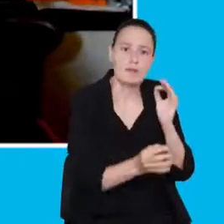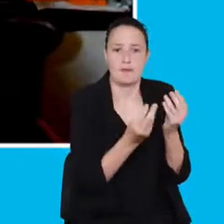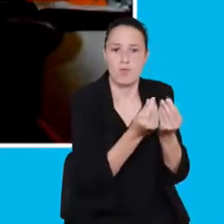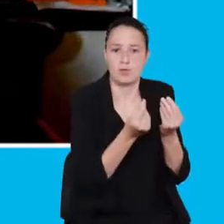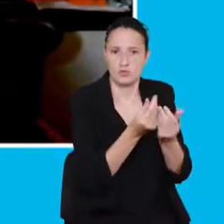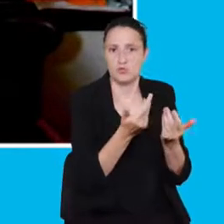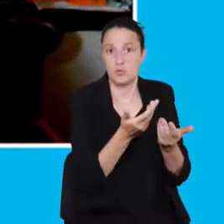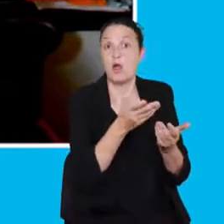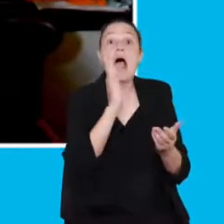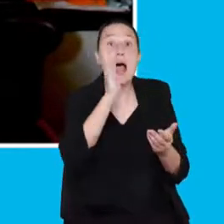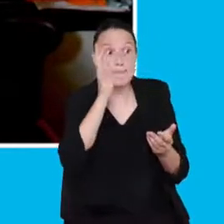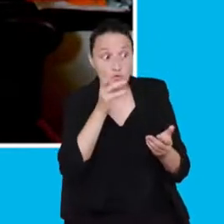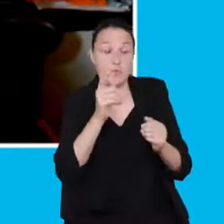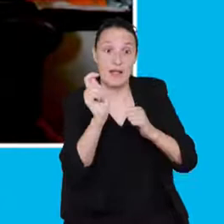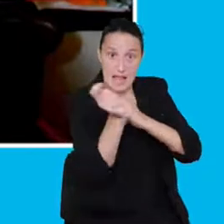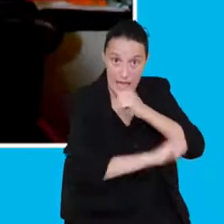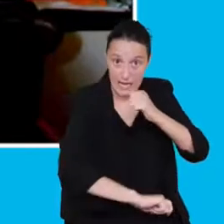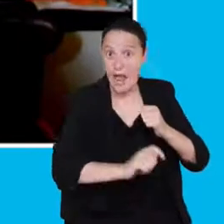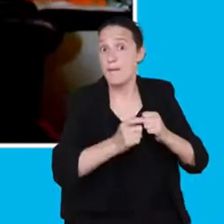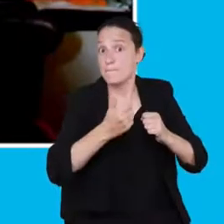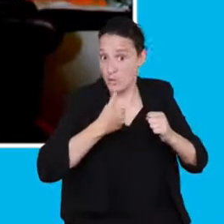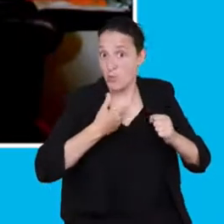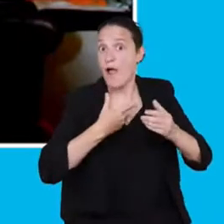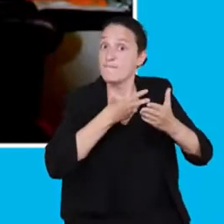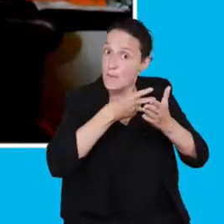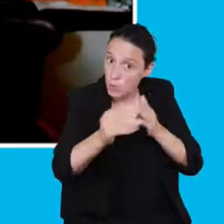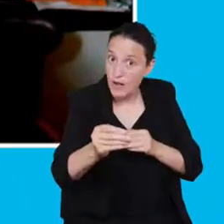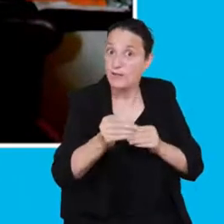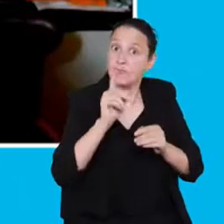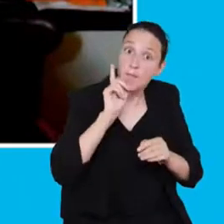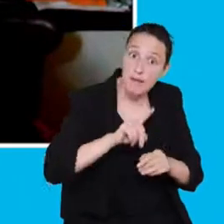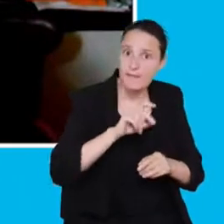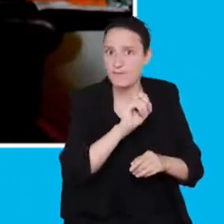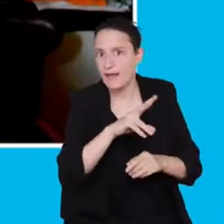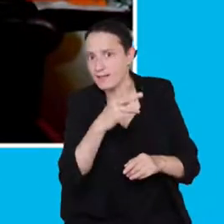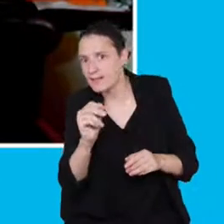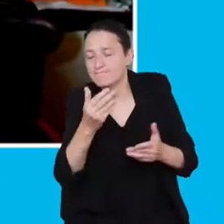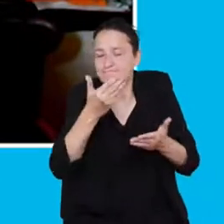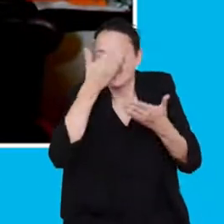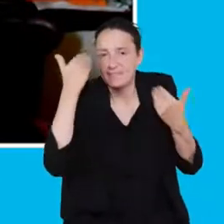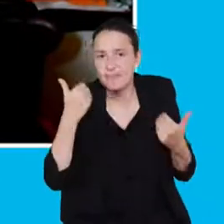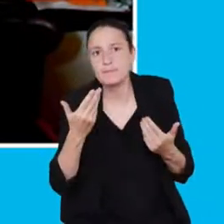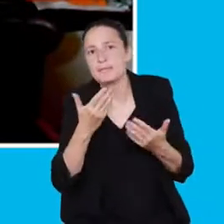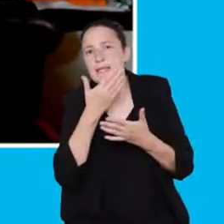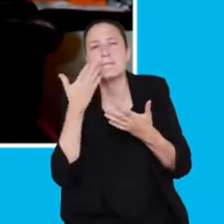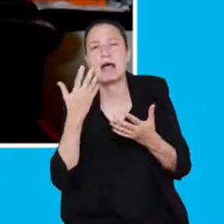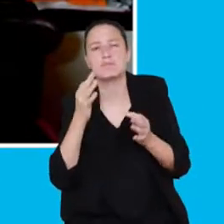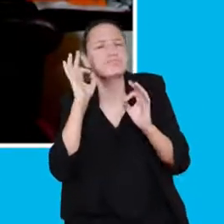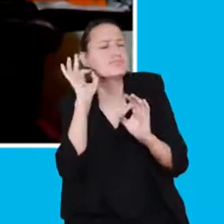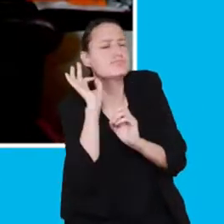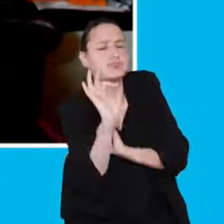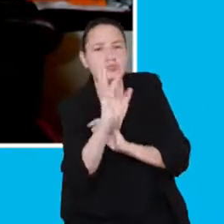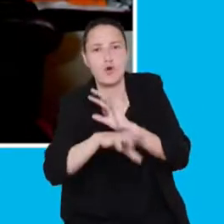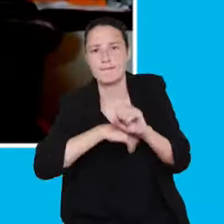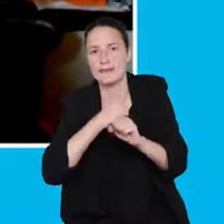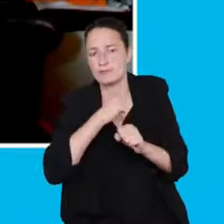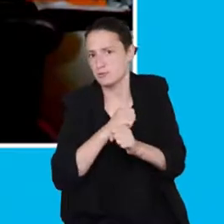było egzekwowane do końca. No tego wszystkiego nie wiemy. W zasadzie brakuje porządnych opracowań, które by